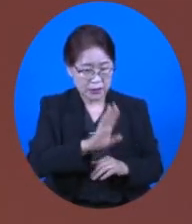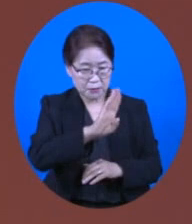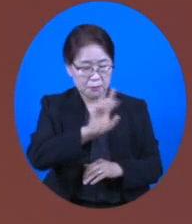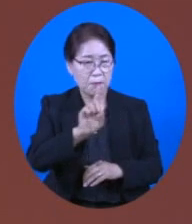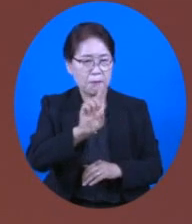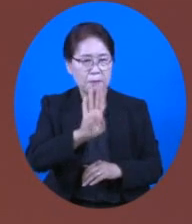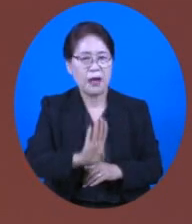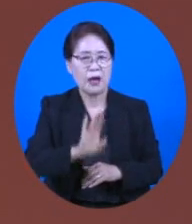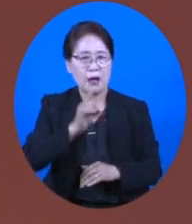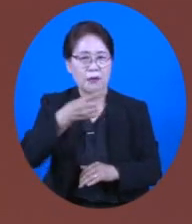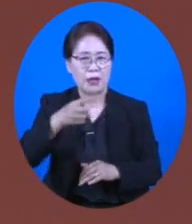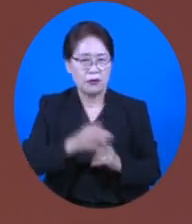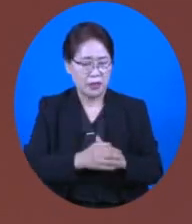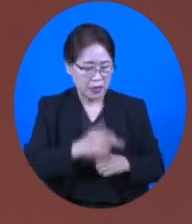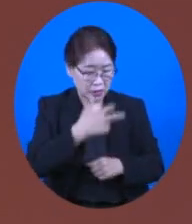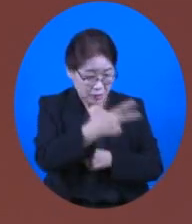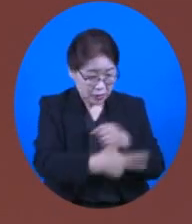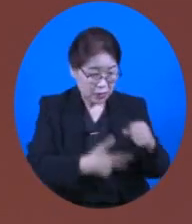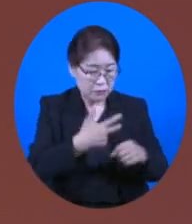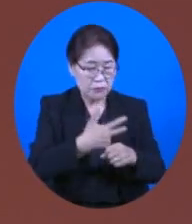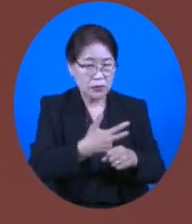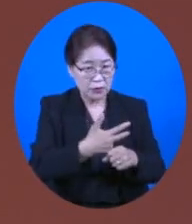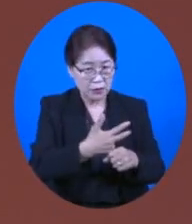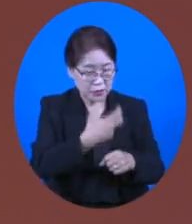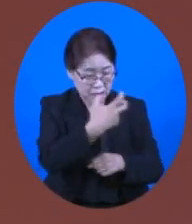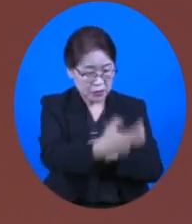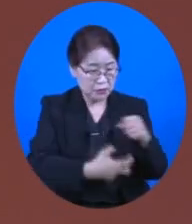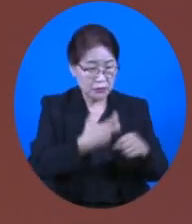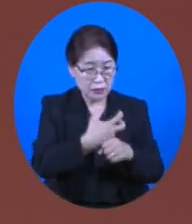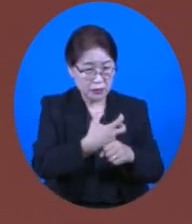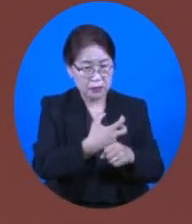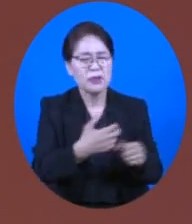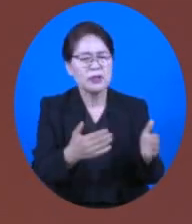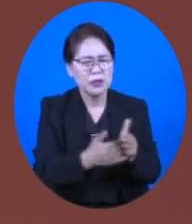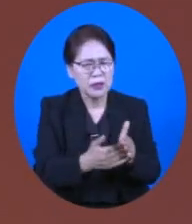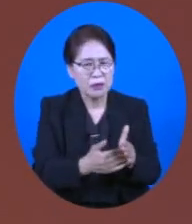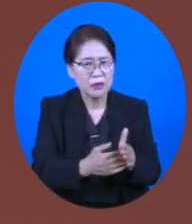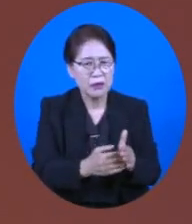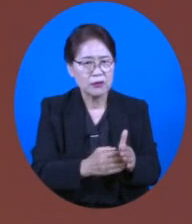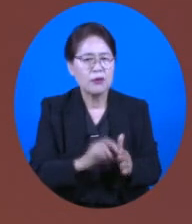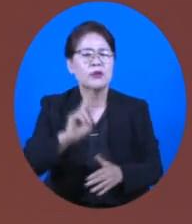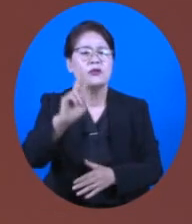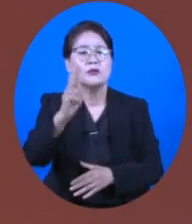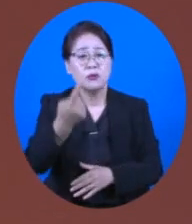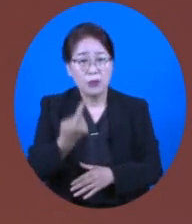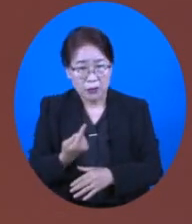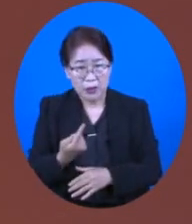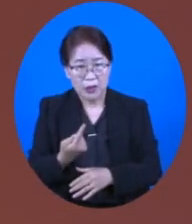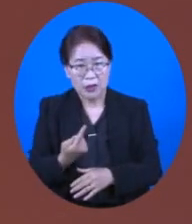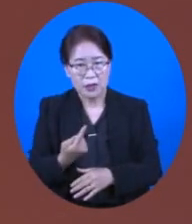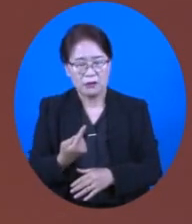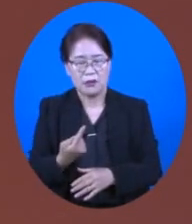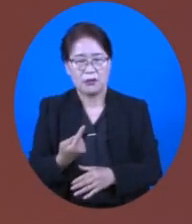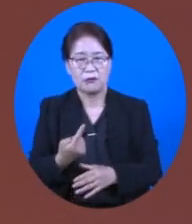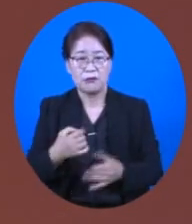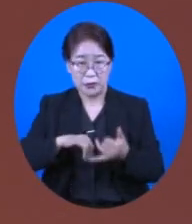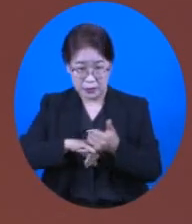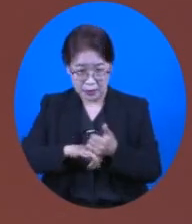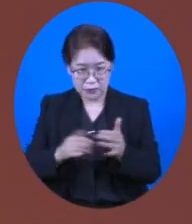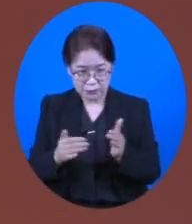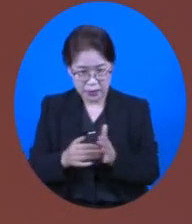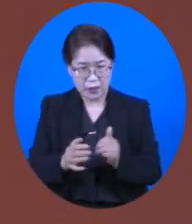차면 내가 다시 돌아오게 하겠다. 왜 하나님이 70년이라는 그 포로